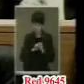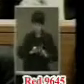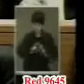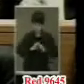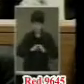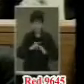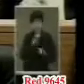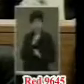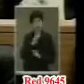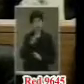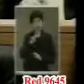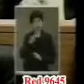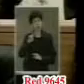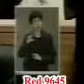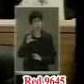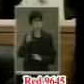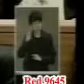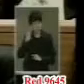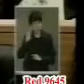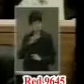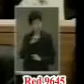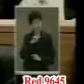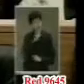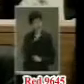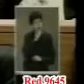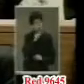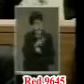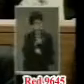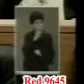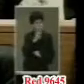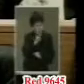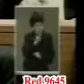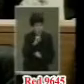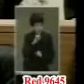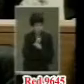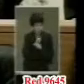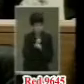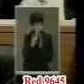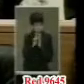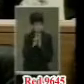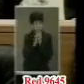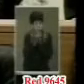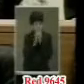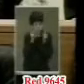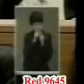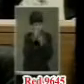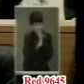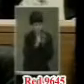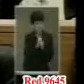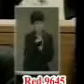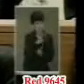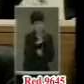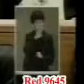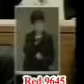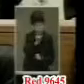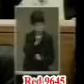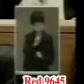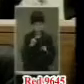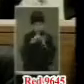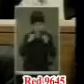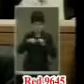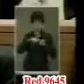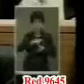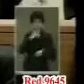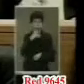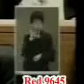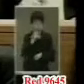ตัวมาตรา237ผมบอกว่าถ้าเอาตามมาตราเอาตามรัฐธรรมนูญปี40นี่ครับใบแดงใบแรก